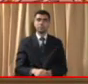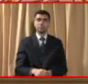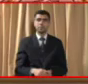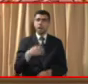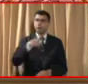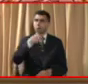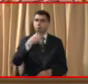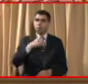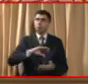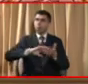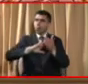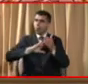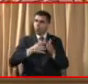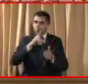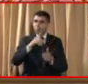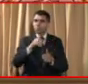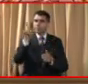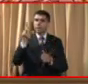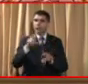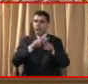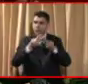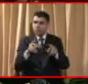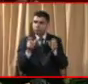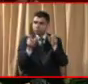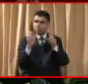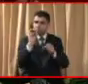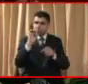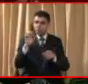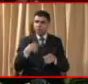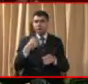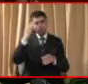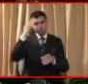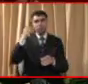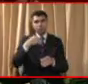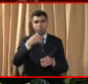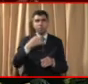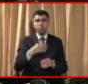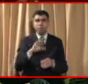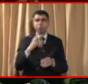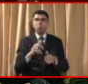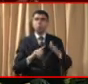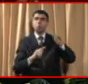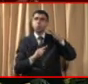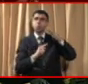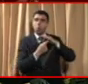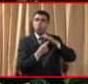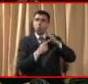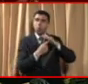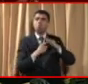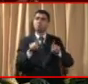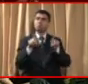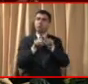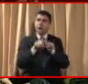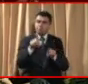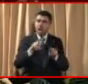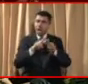هذه كلها ملاحظات في محلها. فيما يخص النوعيه ديال الكهرباء، نفس الشكل نلقاو حنا براسنا كنتاسفوا على هذا الشيء،